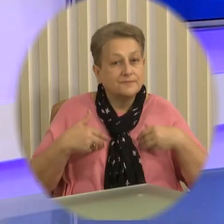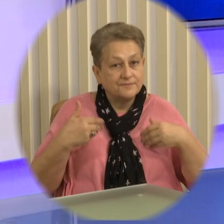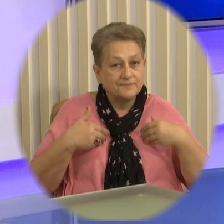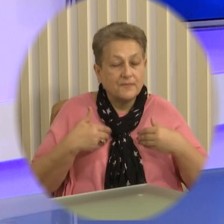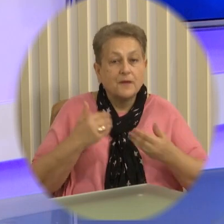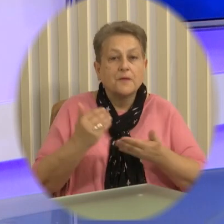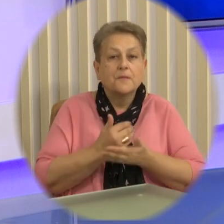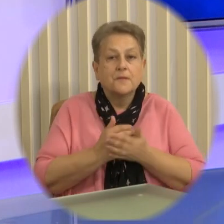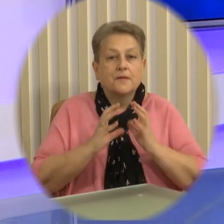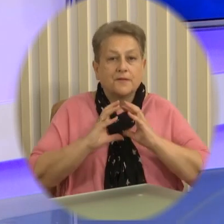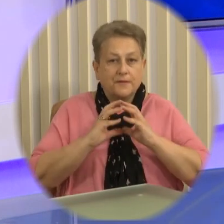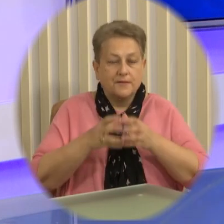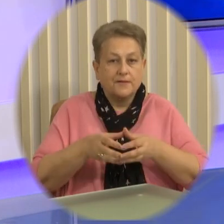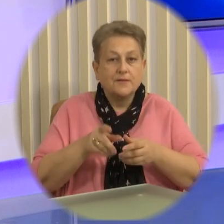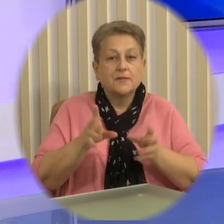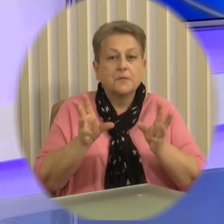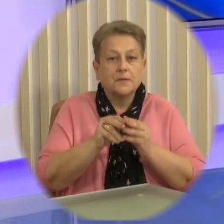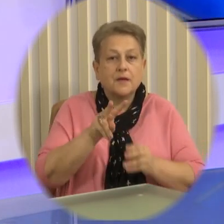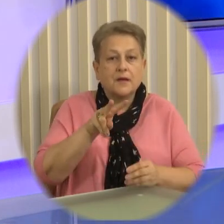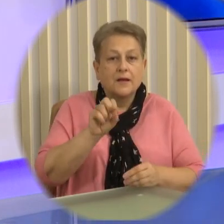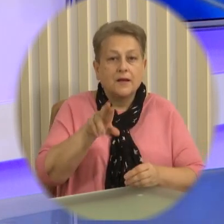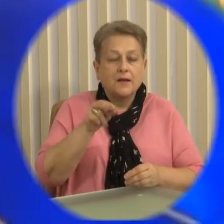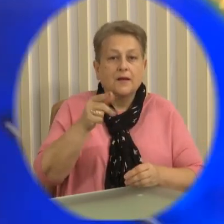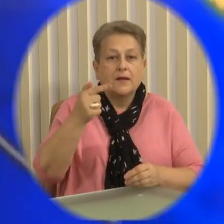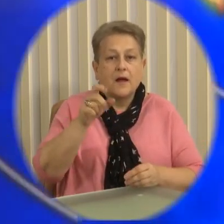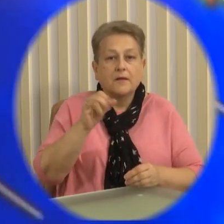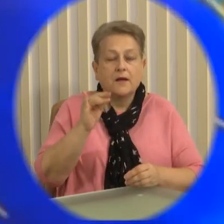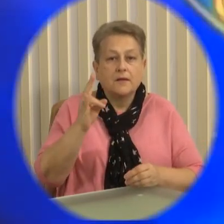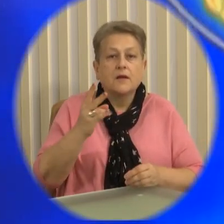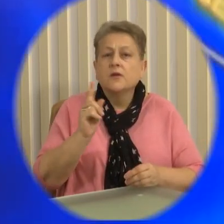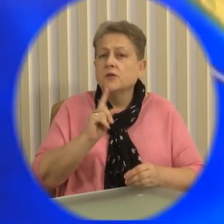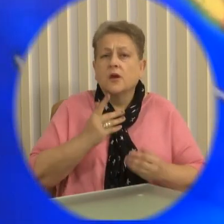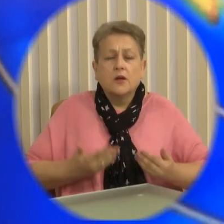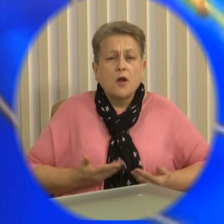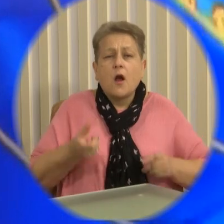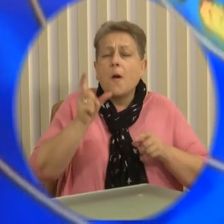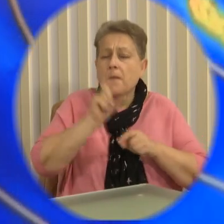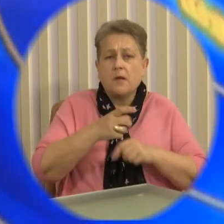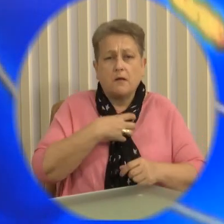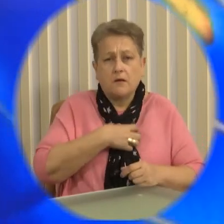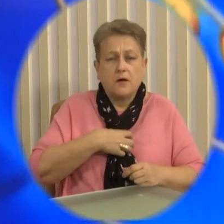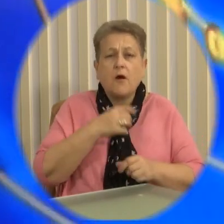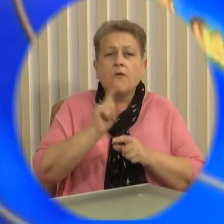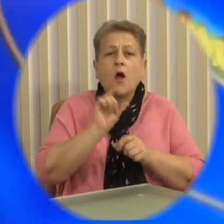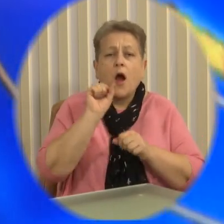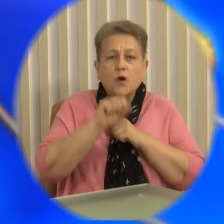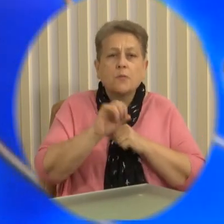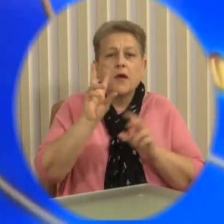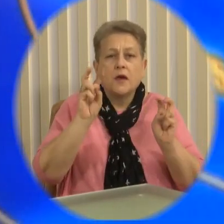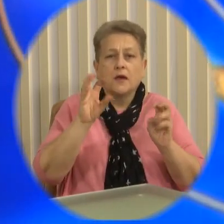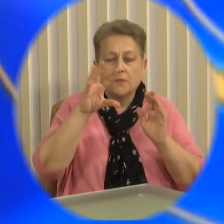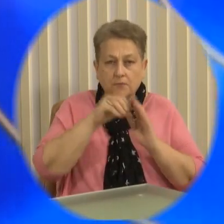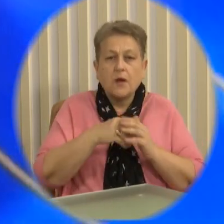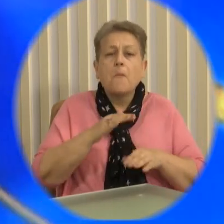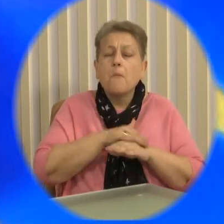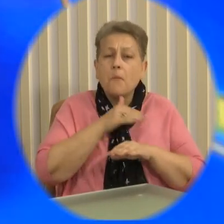Ողջույն, եթերում է մանկական երկիրը, ձեզ հետ է Լիլիթ Քանքանյանը։ Ինչն է կյանքում ամենից կարևոր, որ հաղթում է հեքիաթներում,